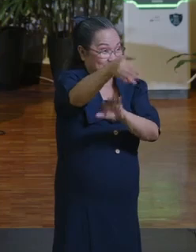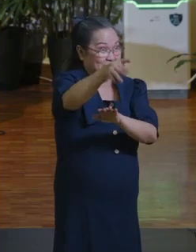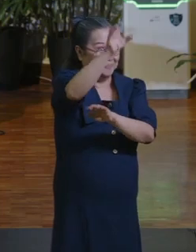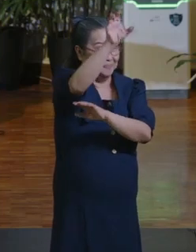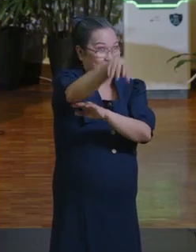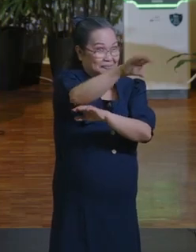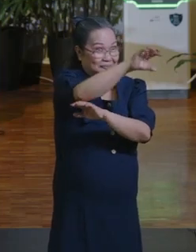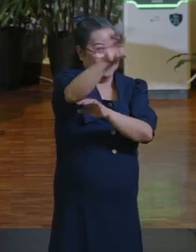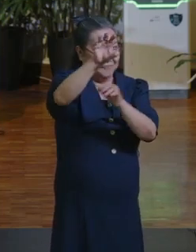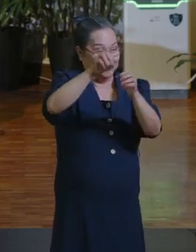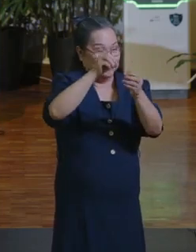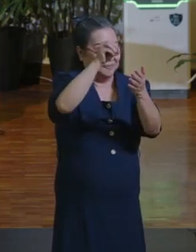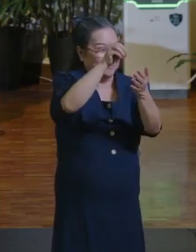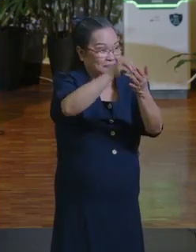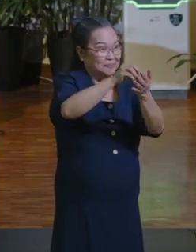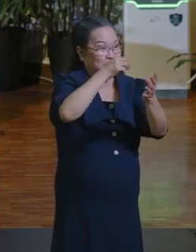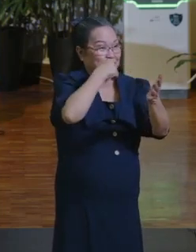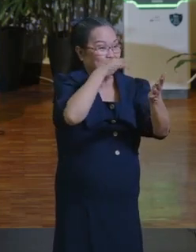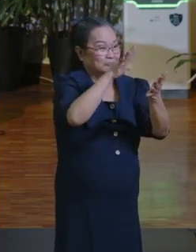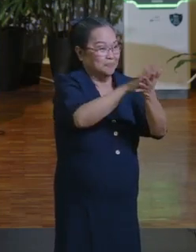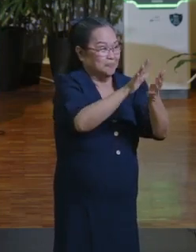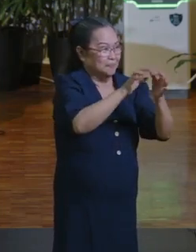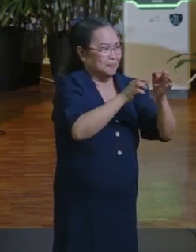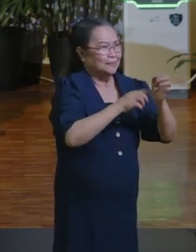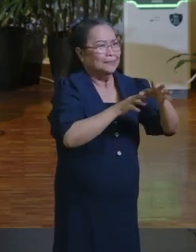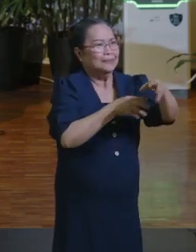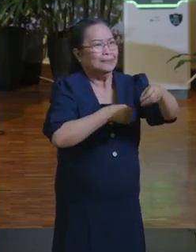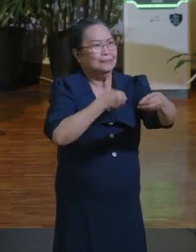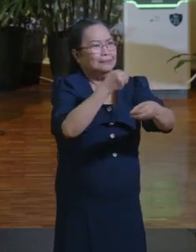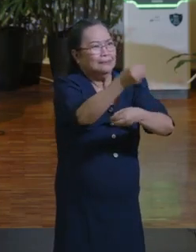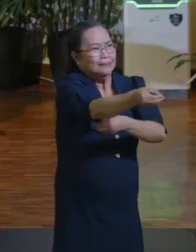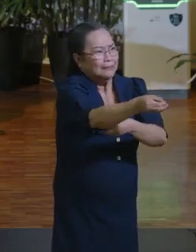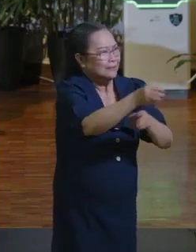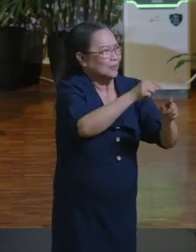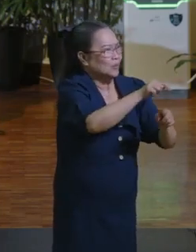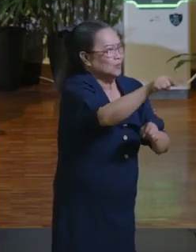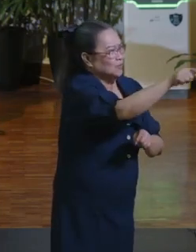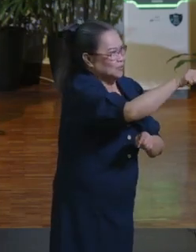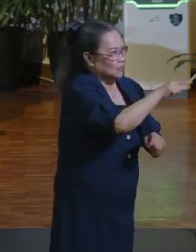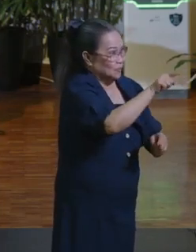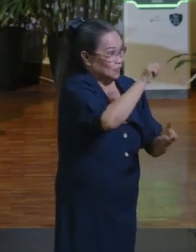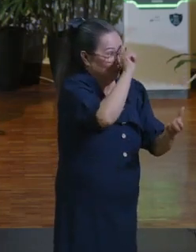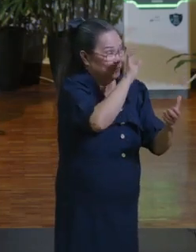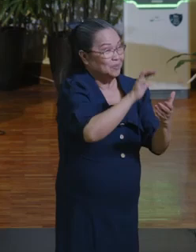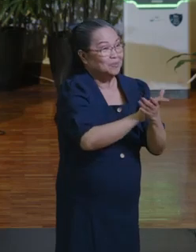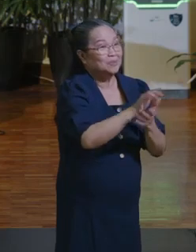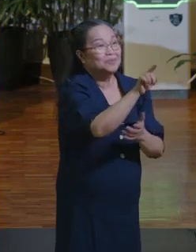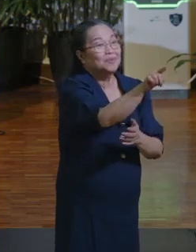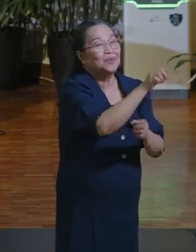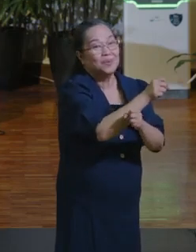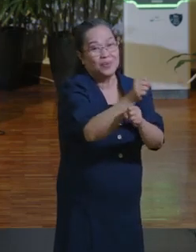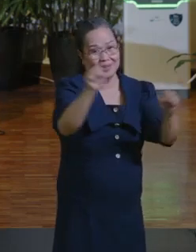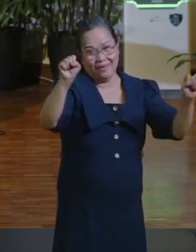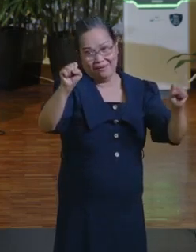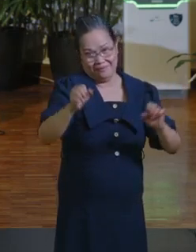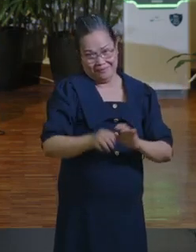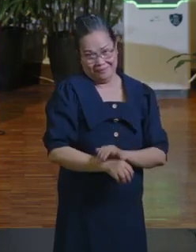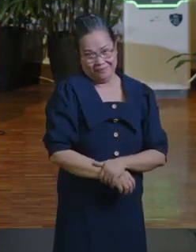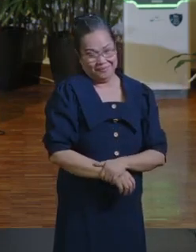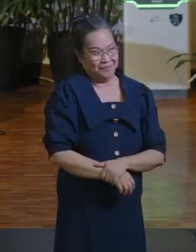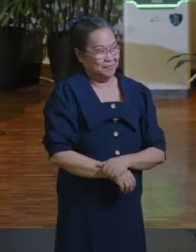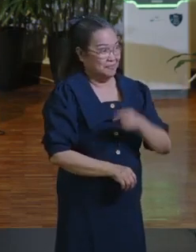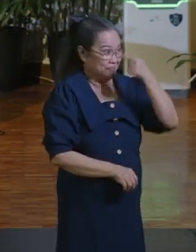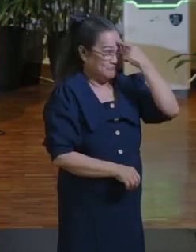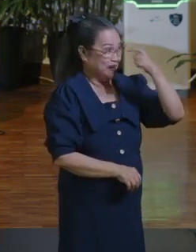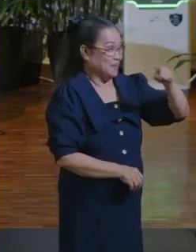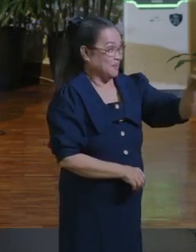kanyang ipinataw sa inyo, kung kayo'y naniniwala doon, Kayo ay ligtas dahil